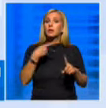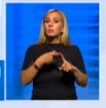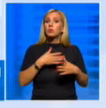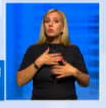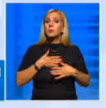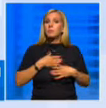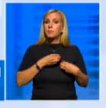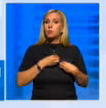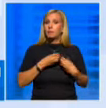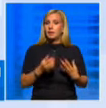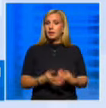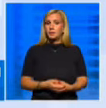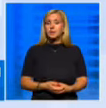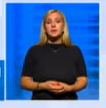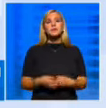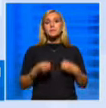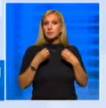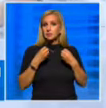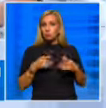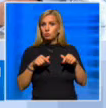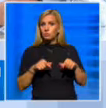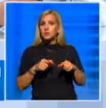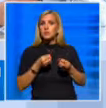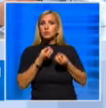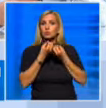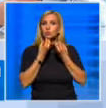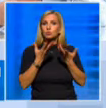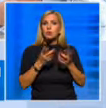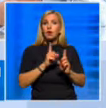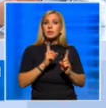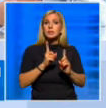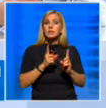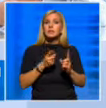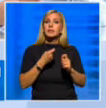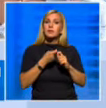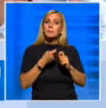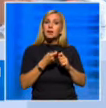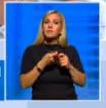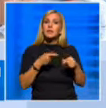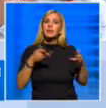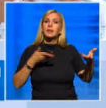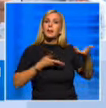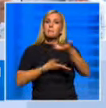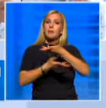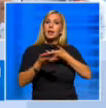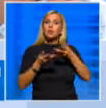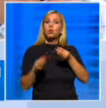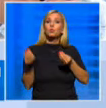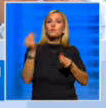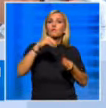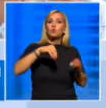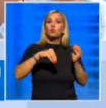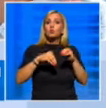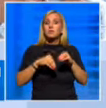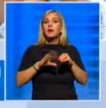въпросът. Но е възможно това да се случи, ако не се проведе наистина един дебат, който включва всички